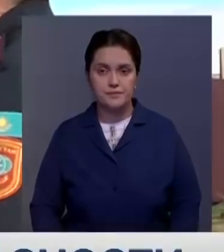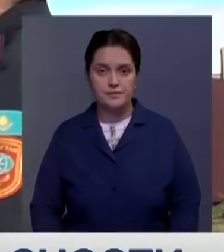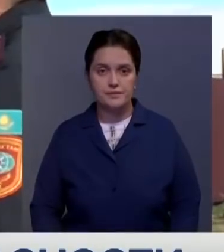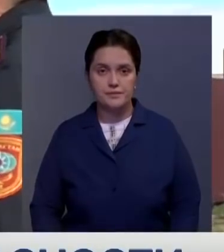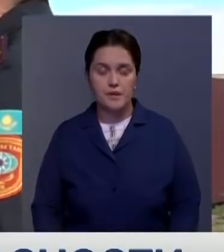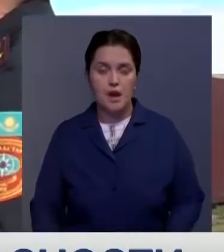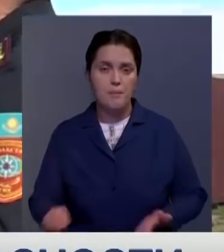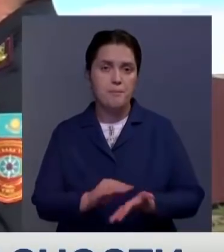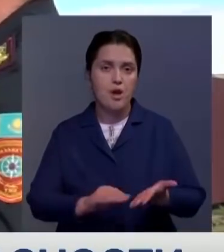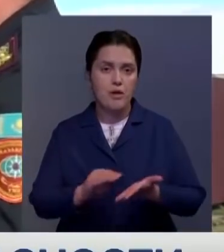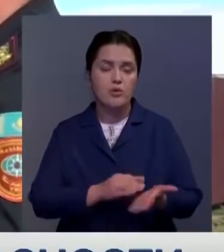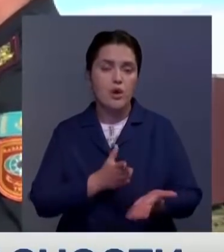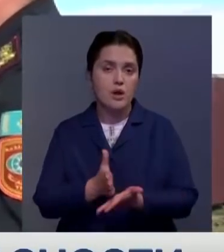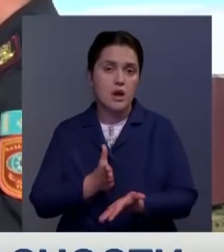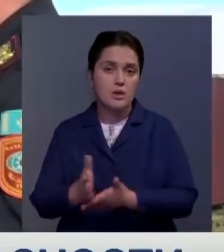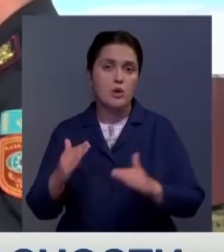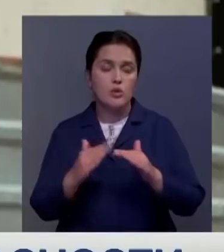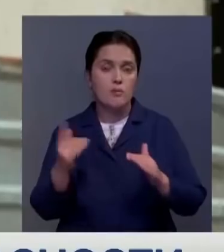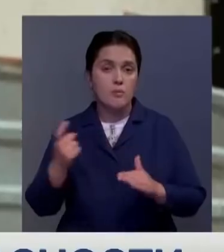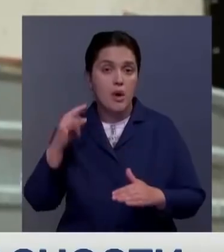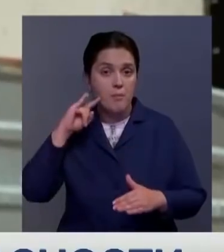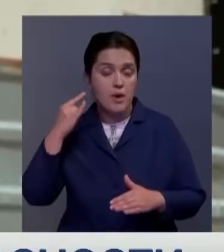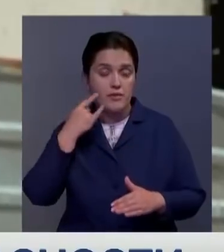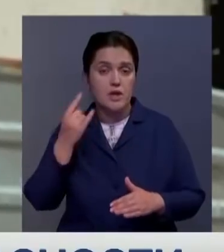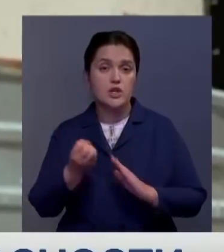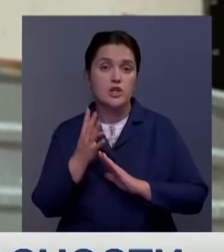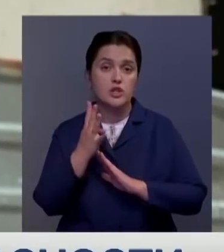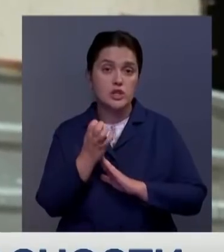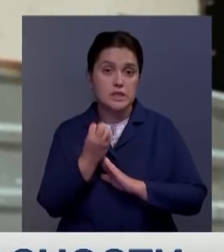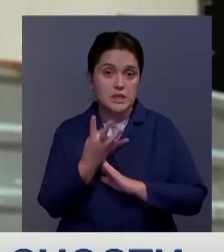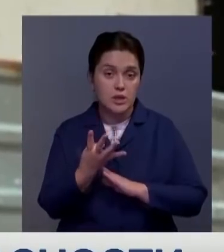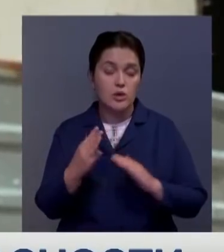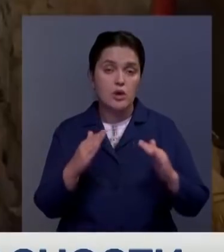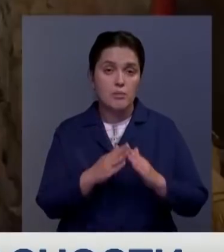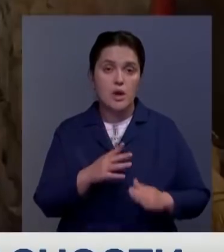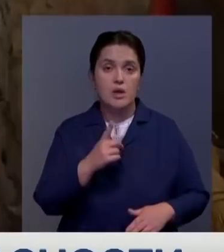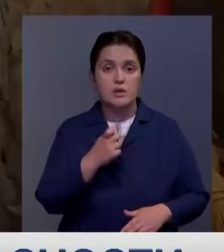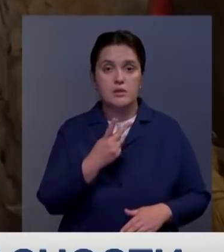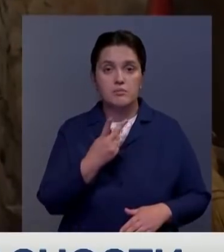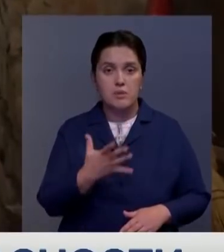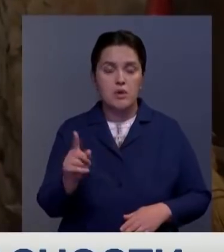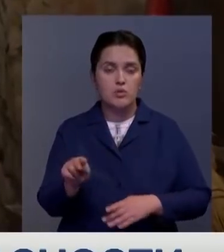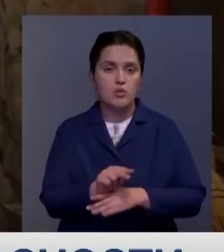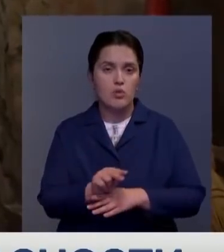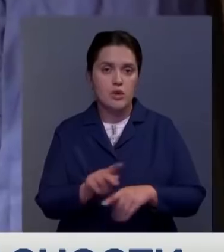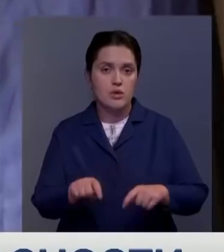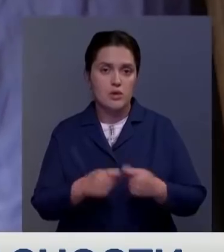Это повторный рейд по частному сектору Павлодара. Из 414 домов 125 пришлось устранять нарушения на месте.